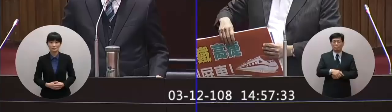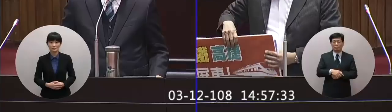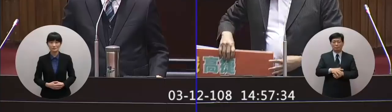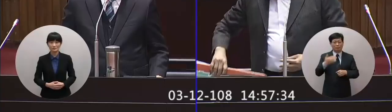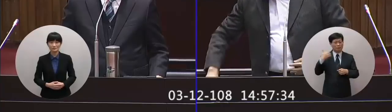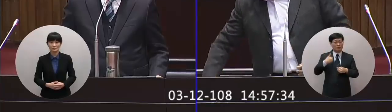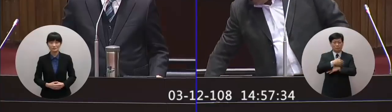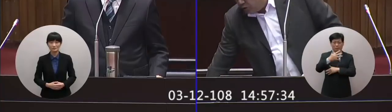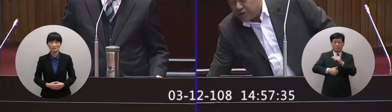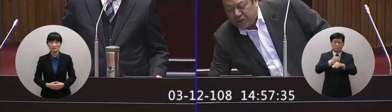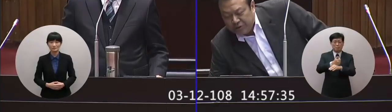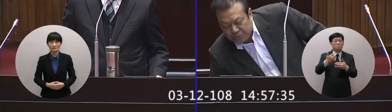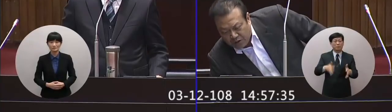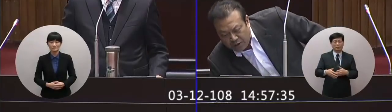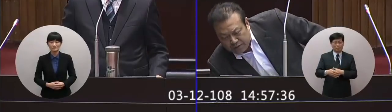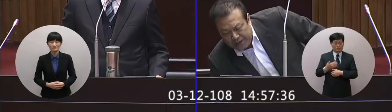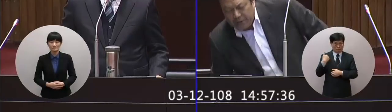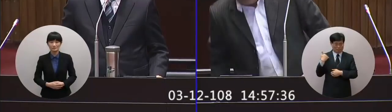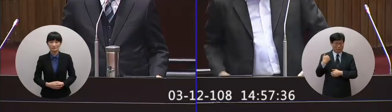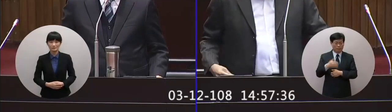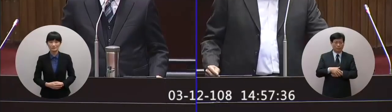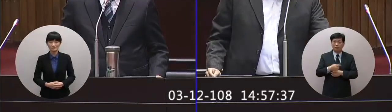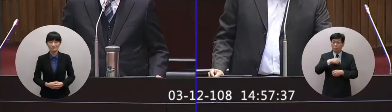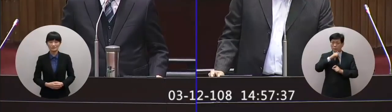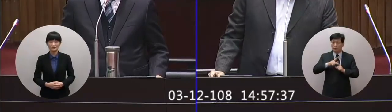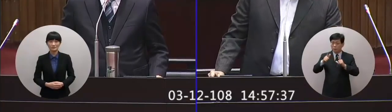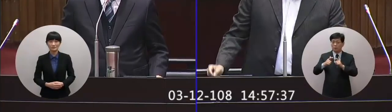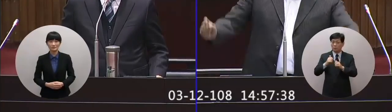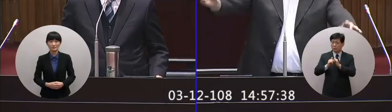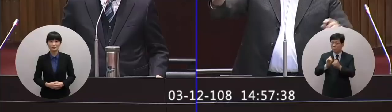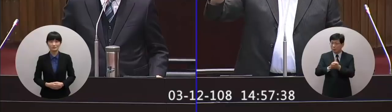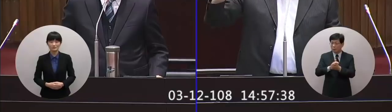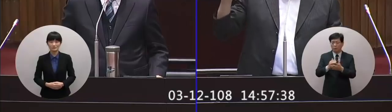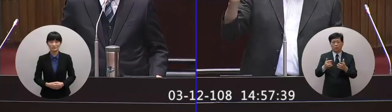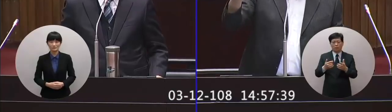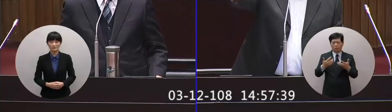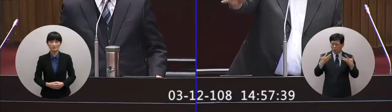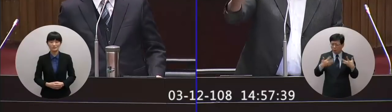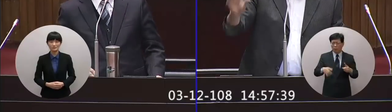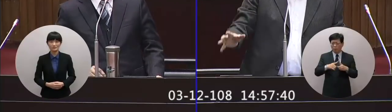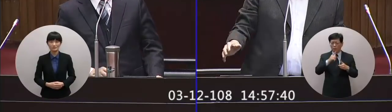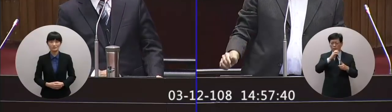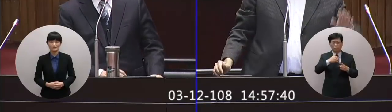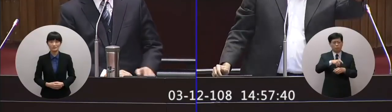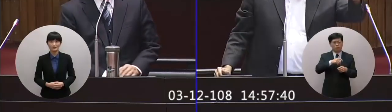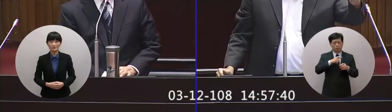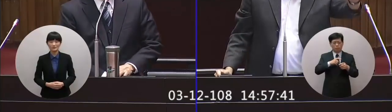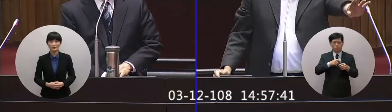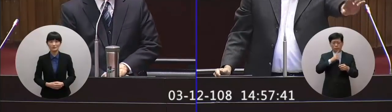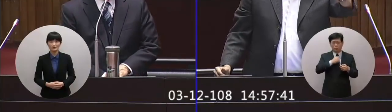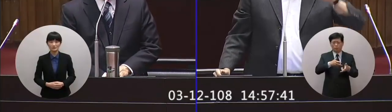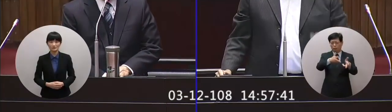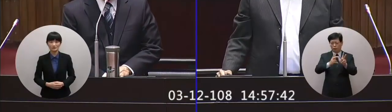你做过屏东县长，当初时咱的屏东的乡亲，拢爱足侪人过高边桥，甚至